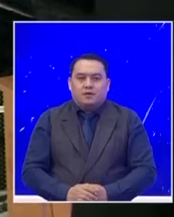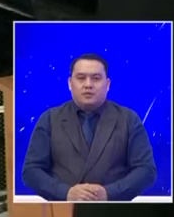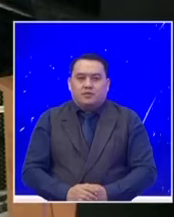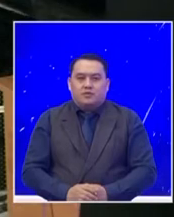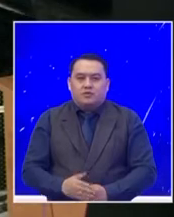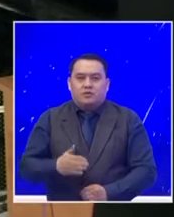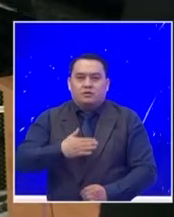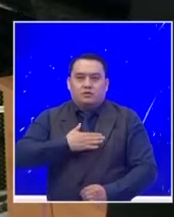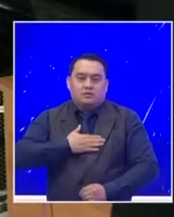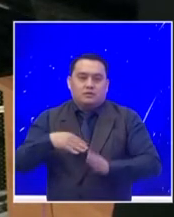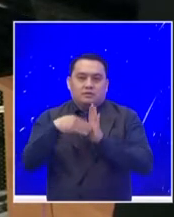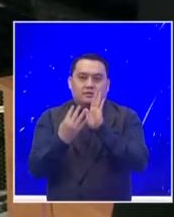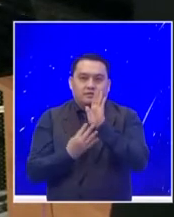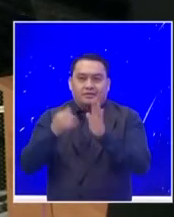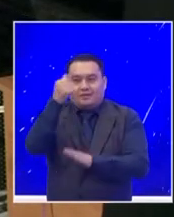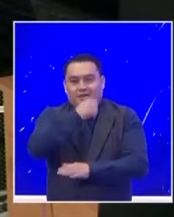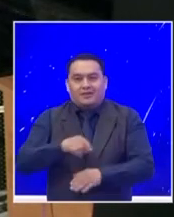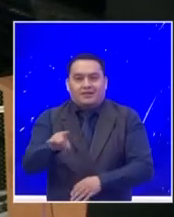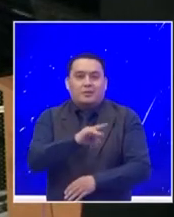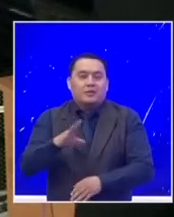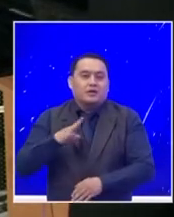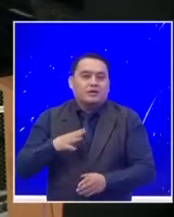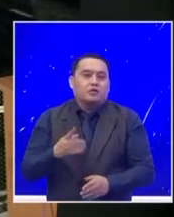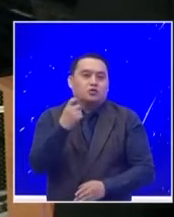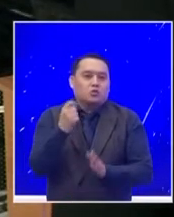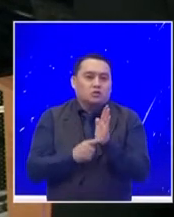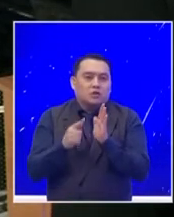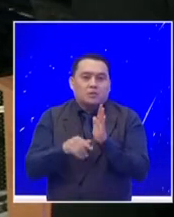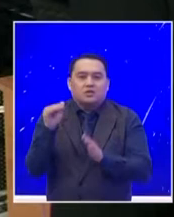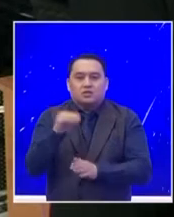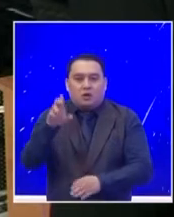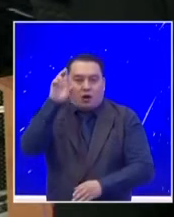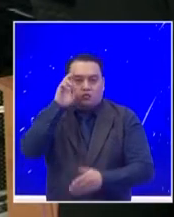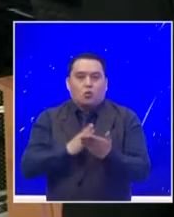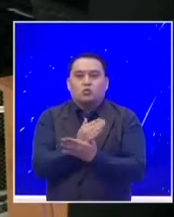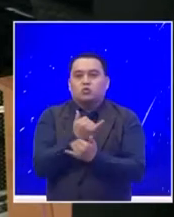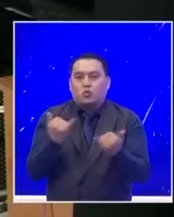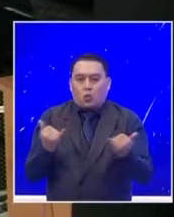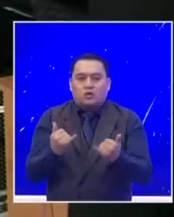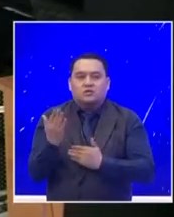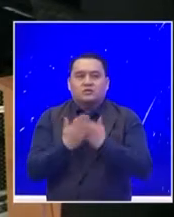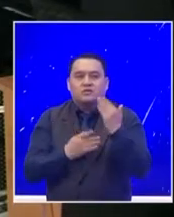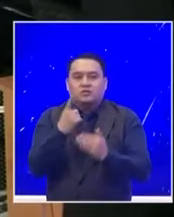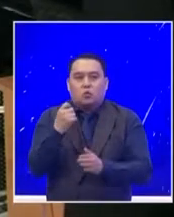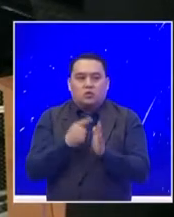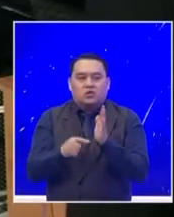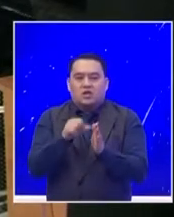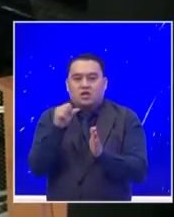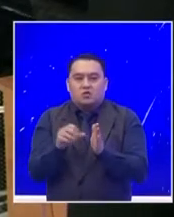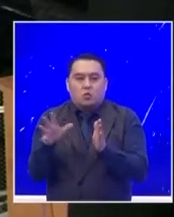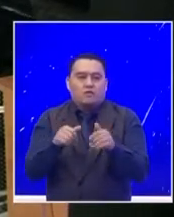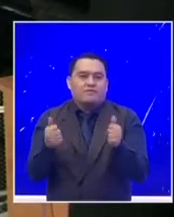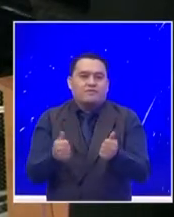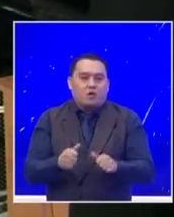По итогам 2019 года по району было оказано более 170 тысяч государственных услуг. Из них свыше 160 в электронном виде.